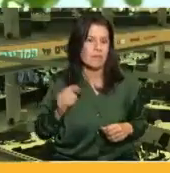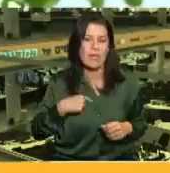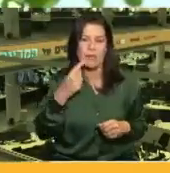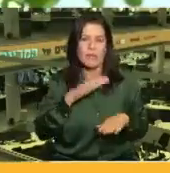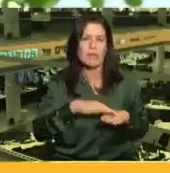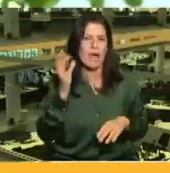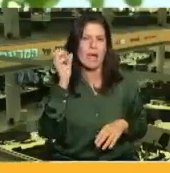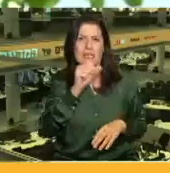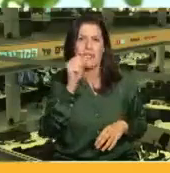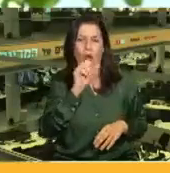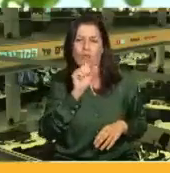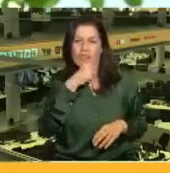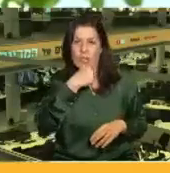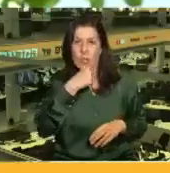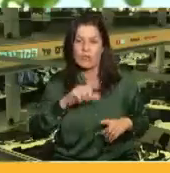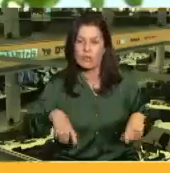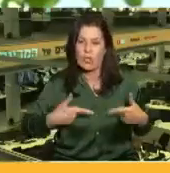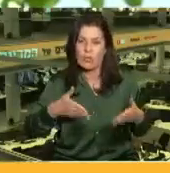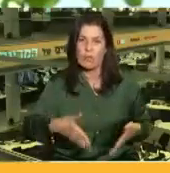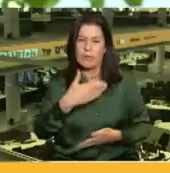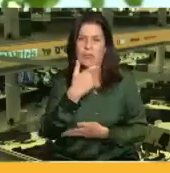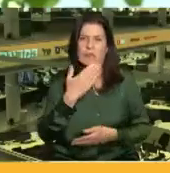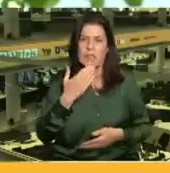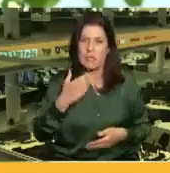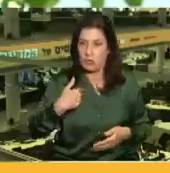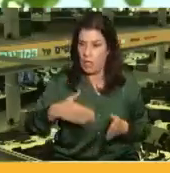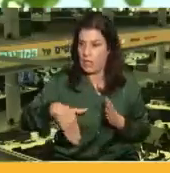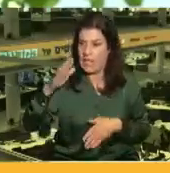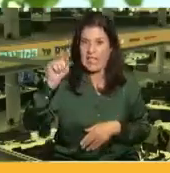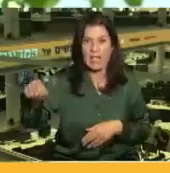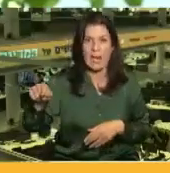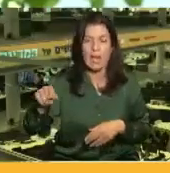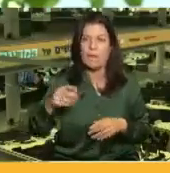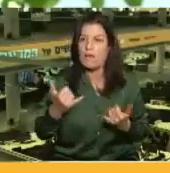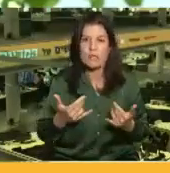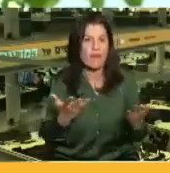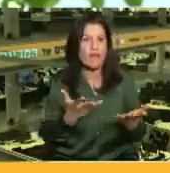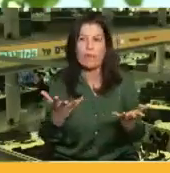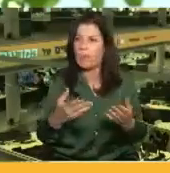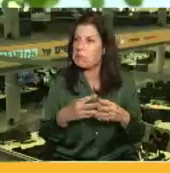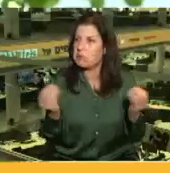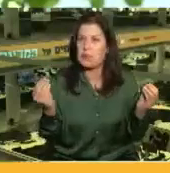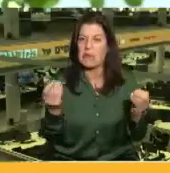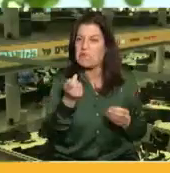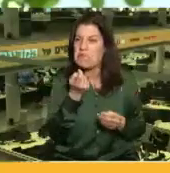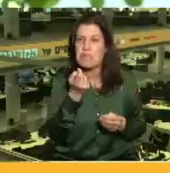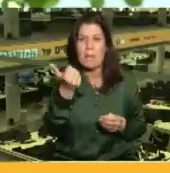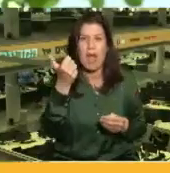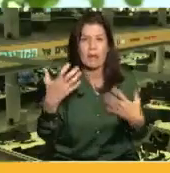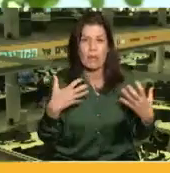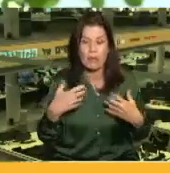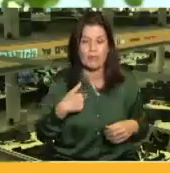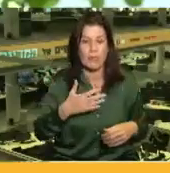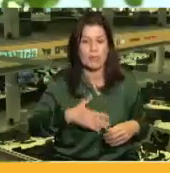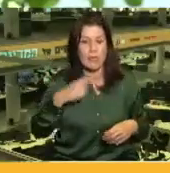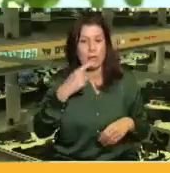ותיקות שחיות במדינת ישראל, שאני גדלתי עליהן, ואף אחד לא יודע איפה הן בכלל, ולא שומעו עליהן, מופיעות בקושי. ואני רוצה לדבר איתך על הדור הבא שיבוא